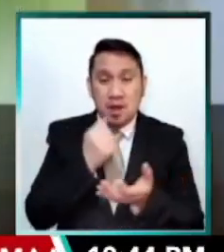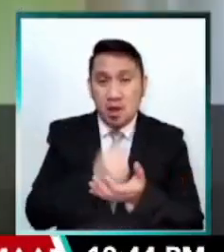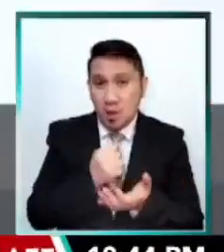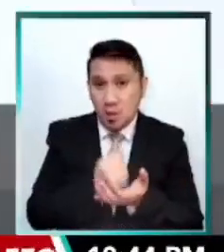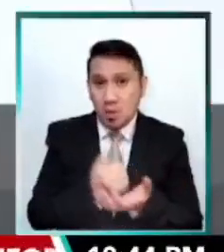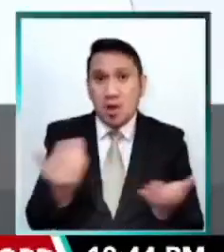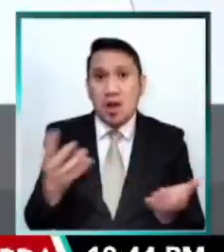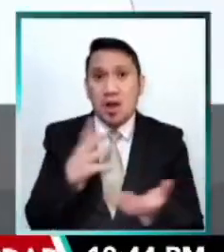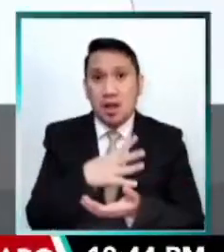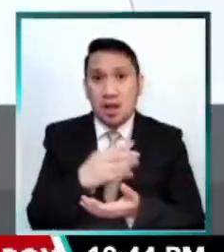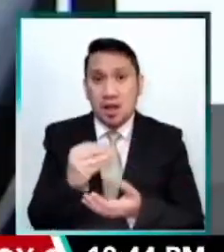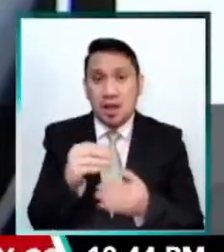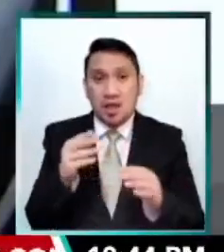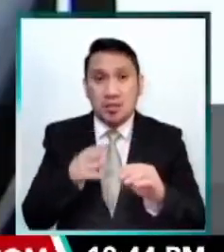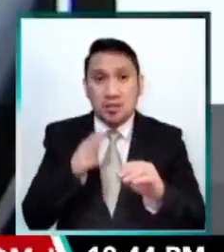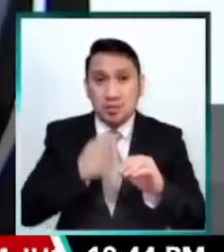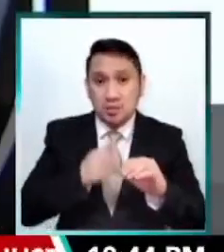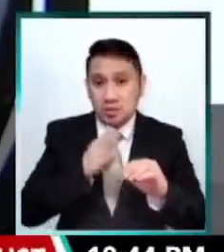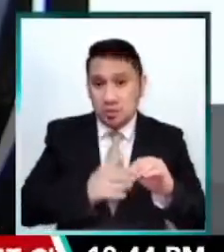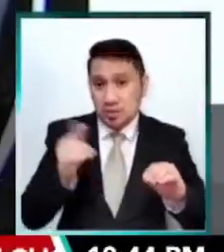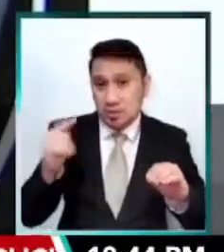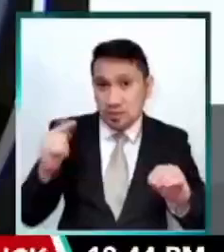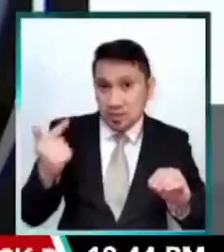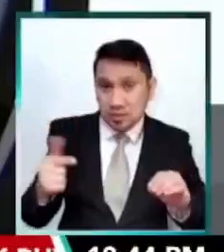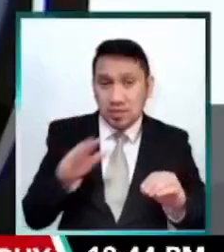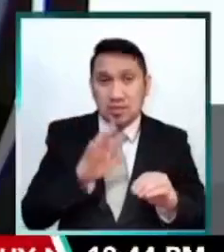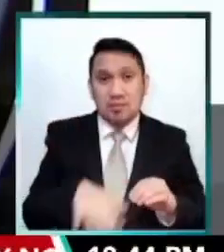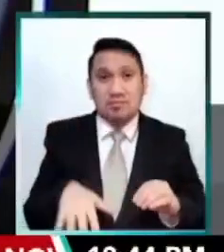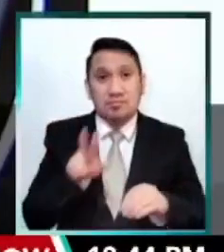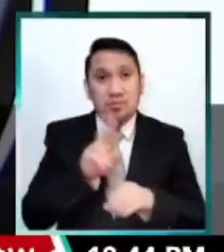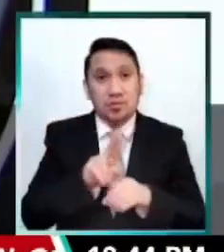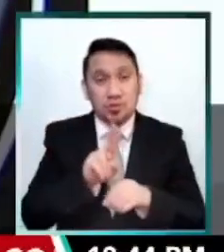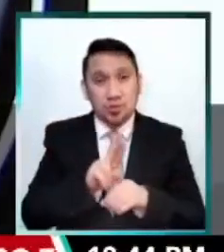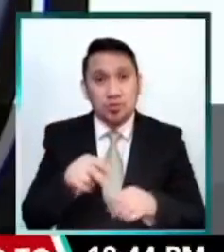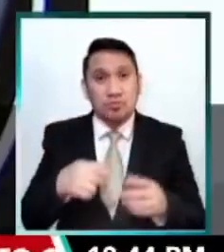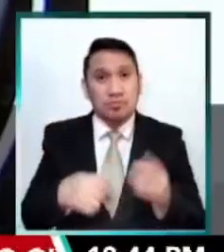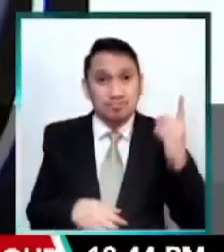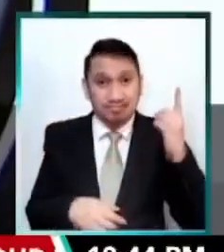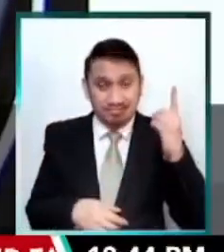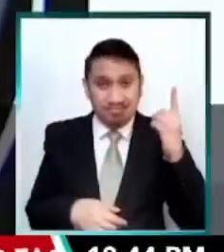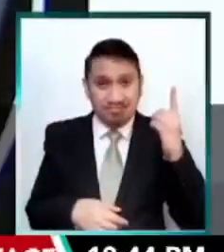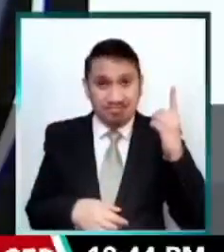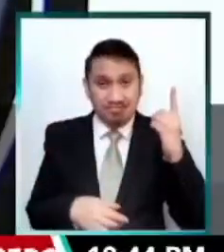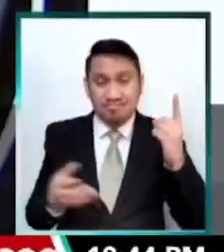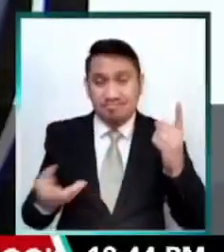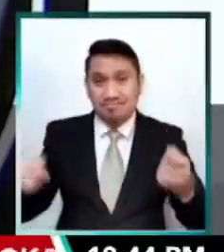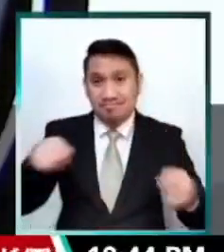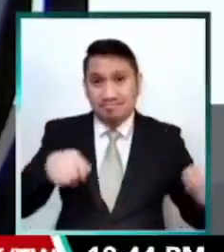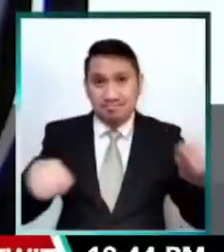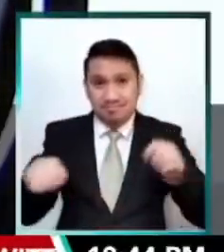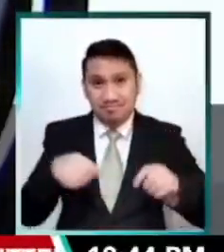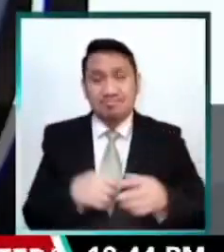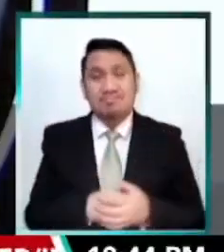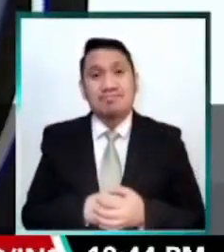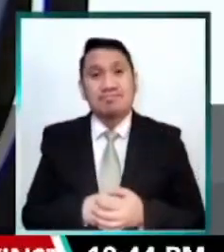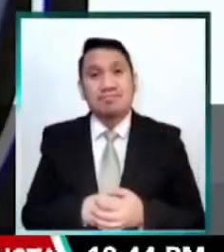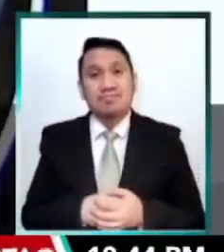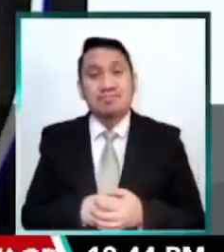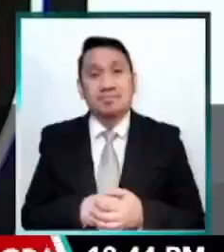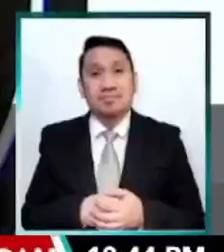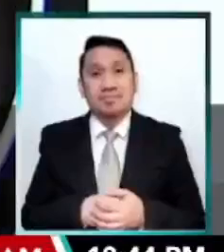onions. Ilagay ang tubig sa lutuan. Ihalo ang lechon kawali, toasted garlic, spring onions, toyo at saka